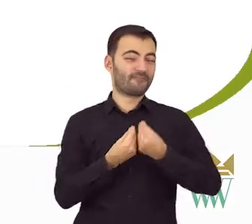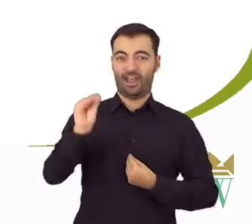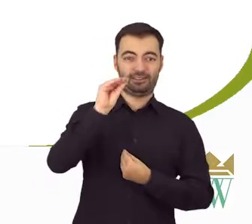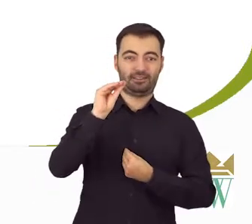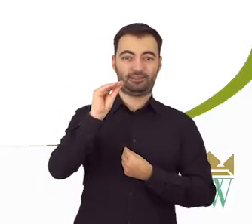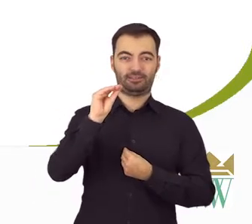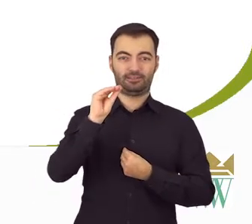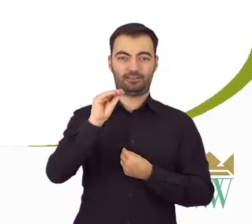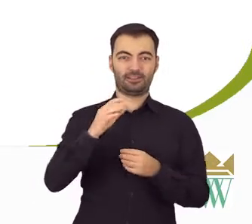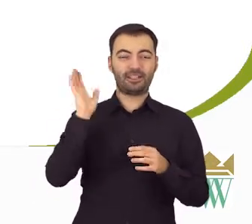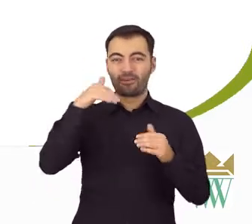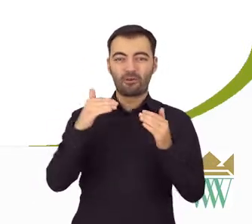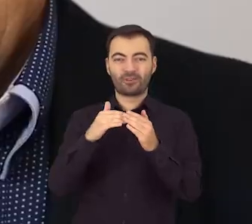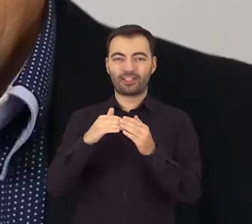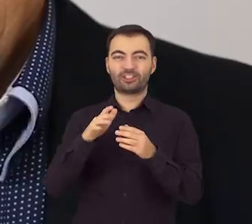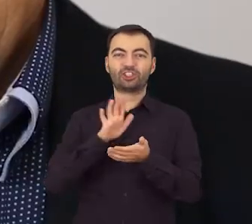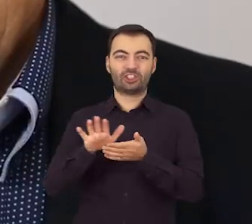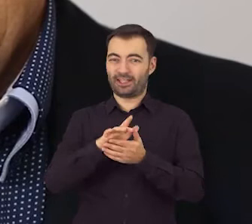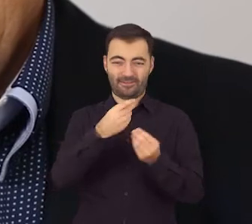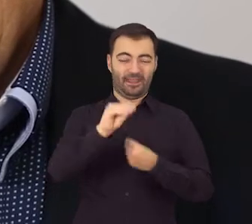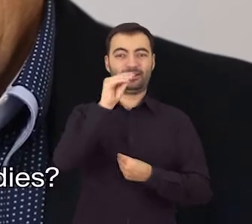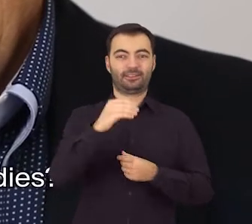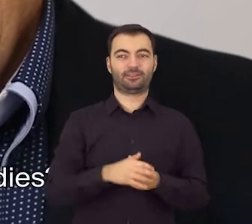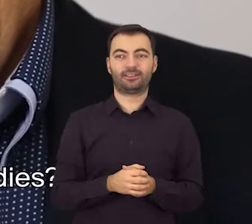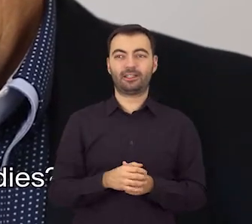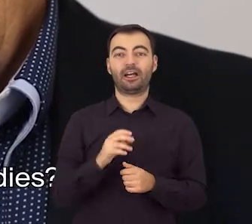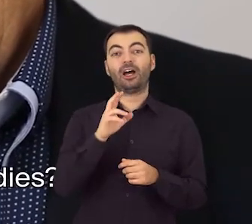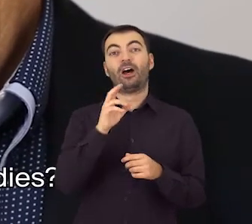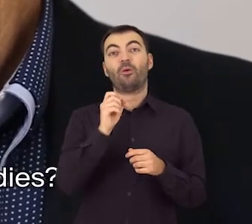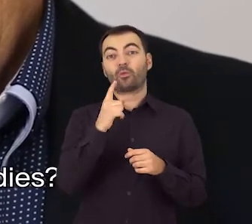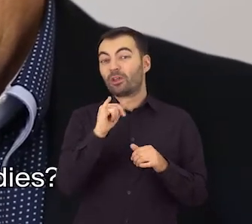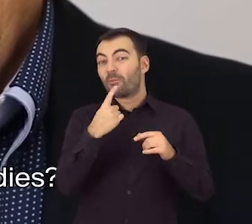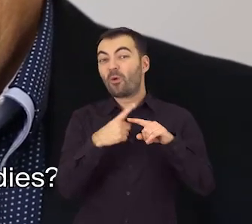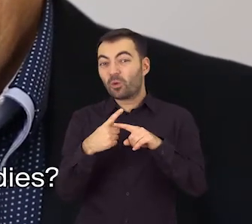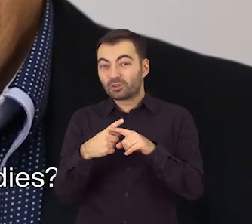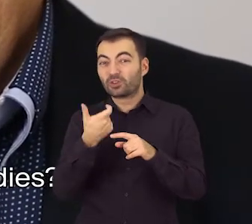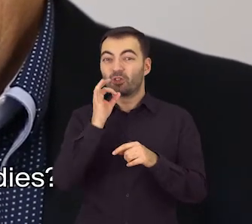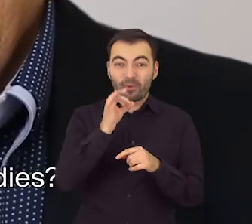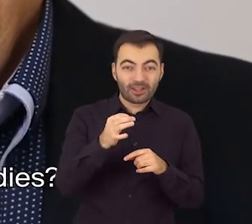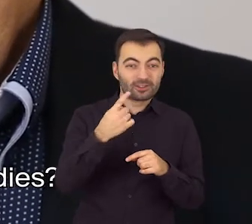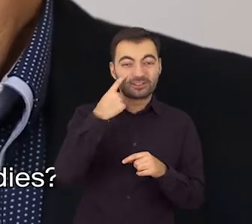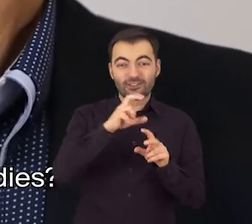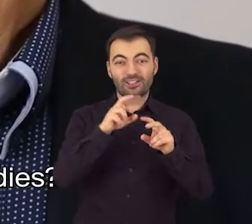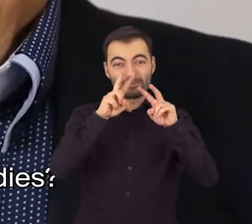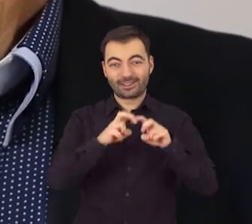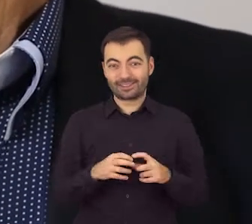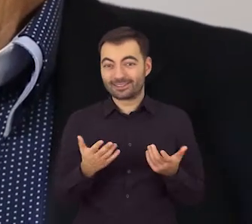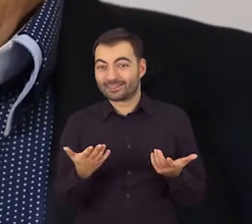większe niż z zapływającymi ściekami nawet. A czy jest jakiś element pozytywny, który zaobserwował Pan w czasie badań?